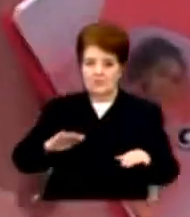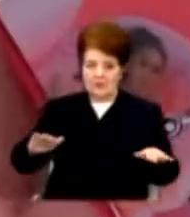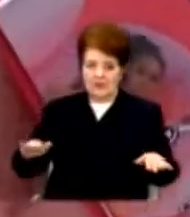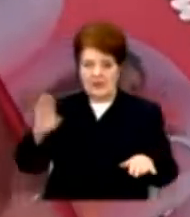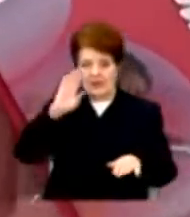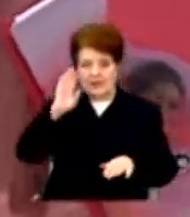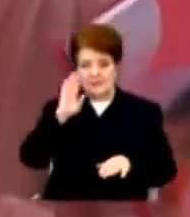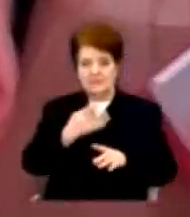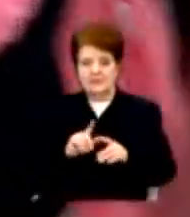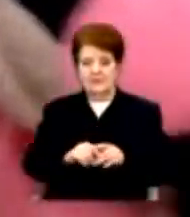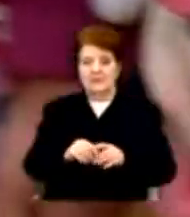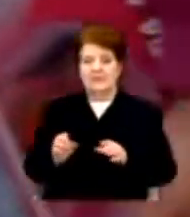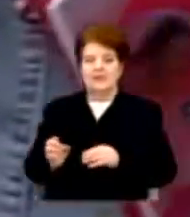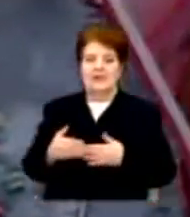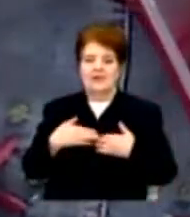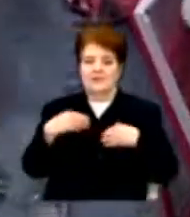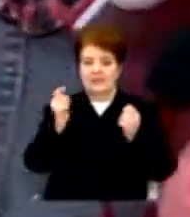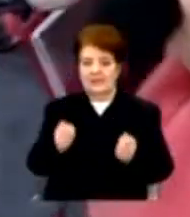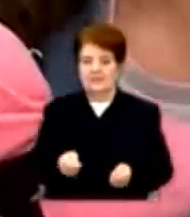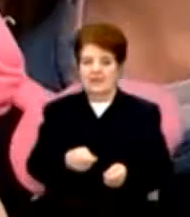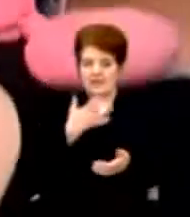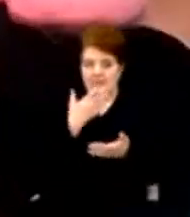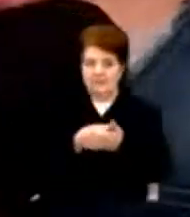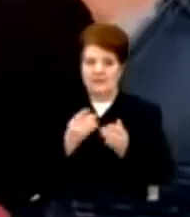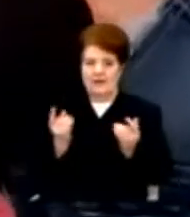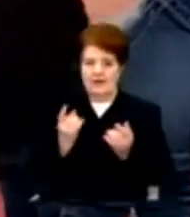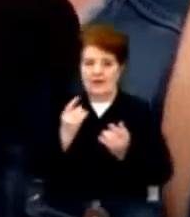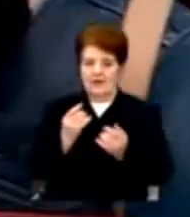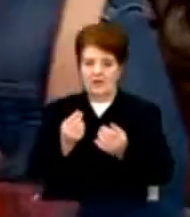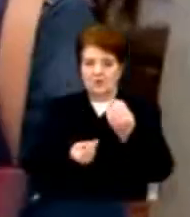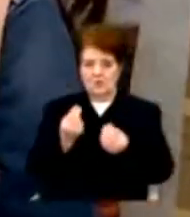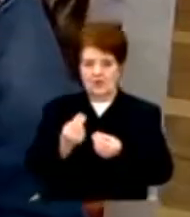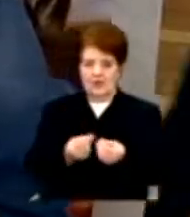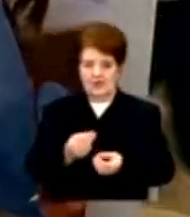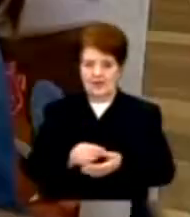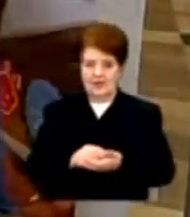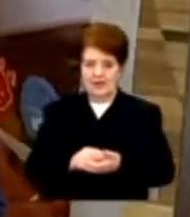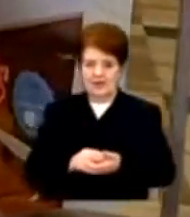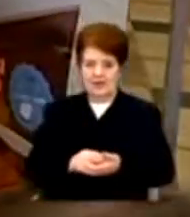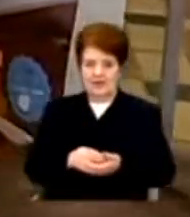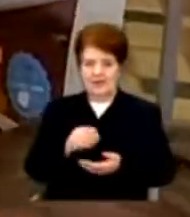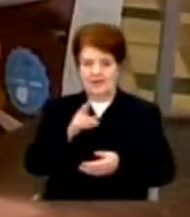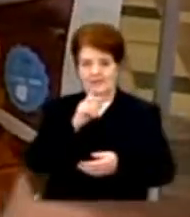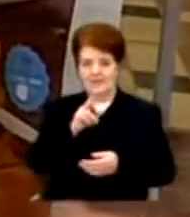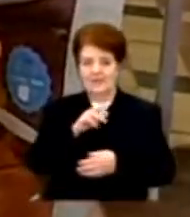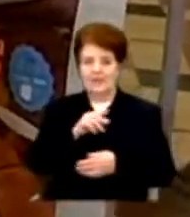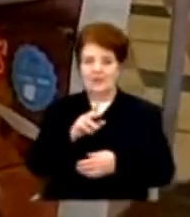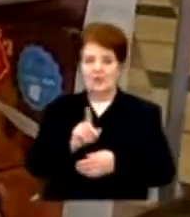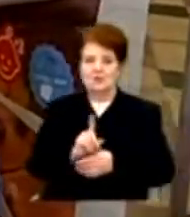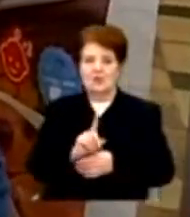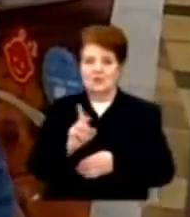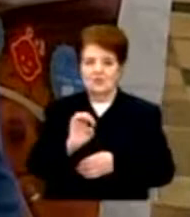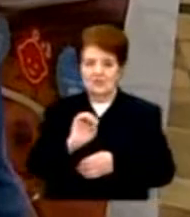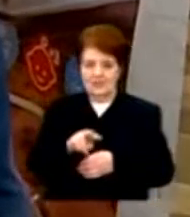se despartă de jucăriile lor preferate și să le doneze. Un ursuleț. Și tu ce ai? Eu am un surcel. Voi le-ați cumpărat sau